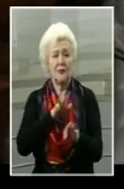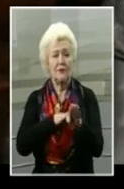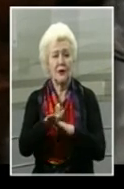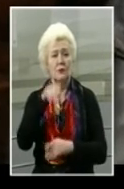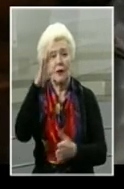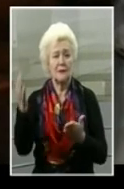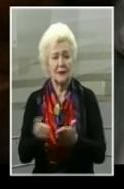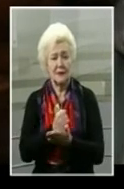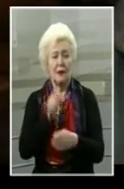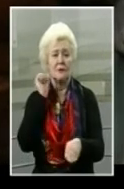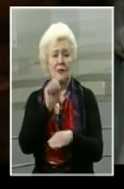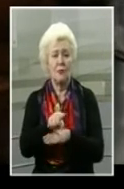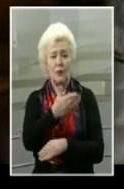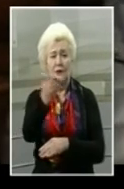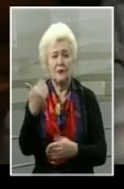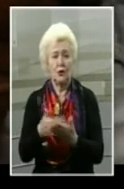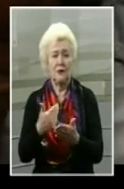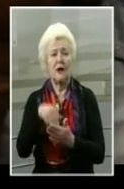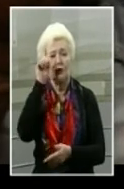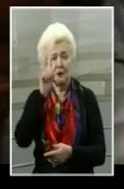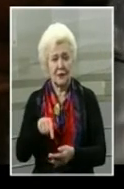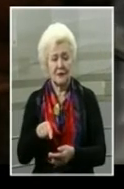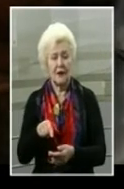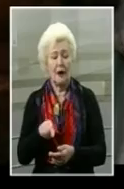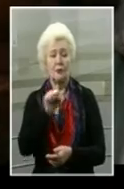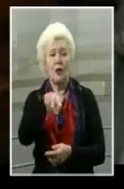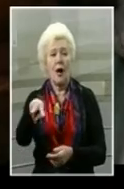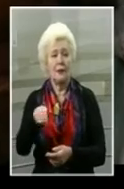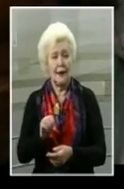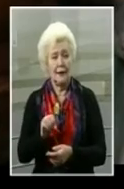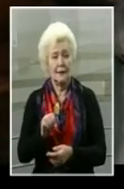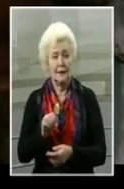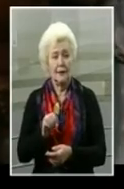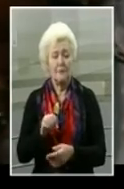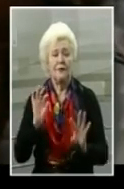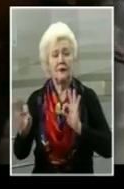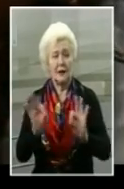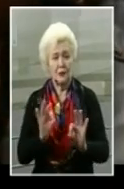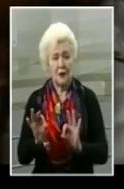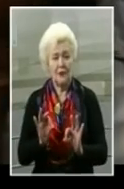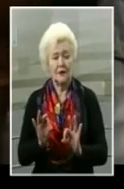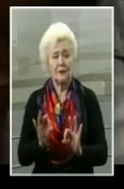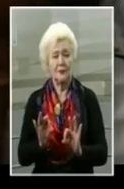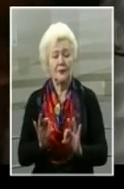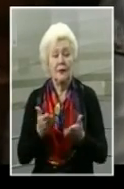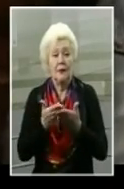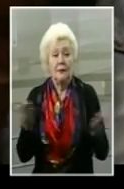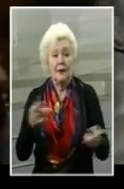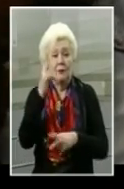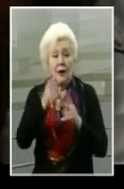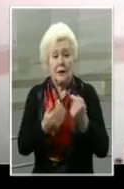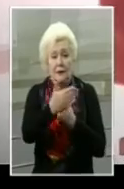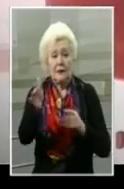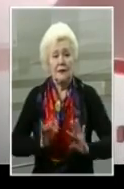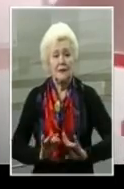виконавців знайдено, замовників вони начебто знають, але насправді нема кінця цієї